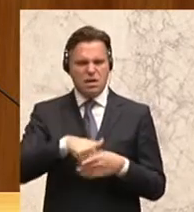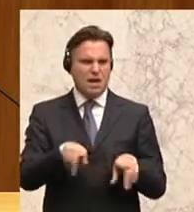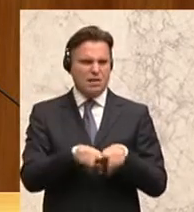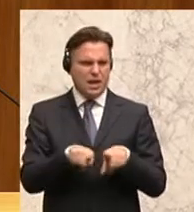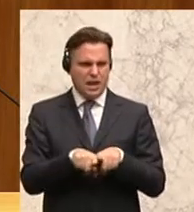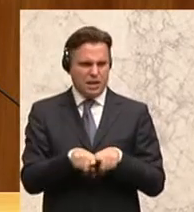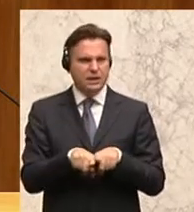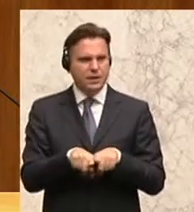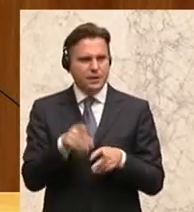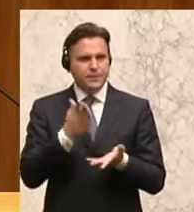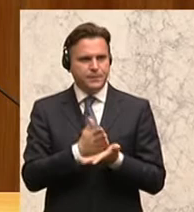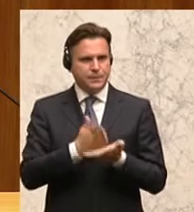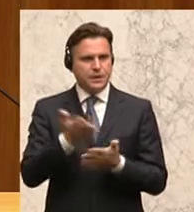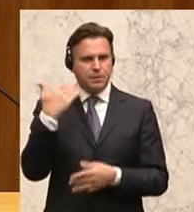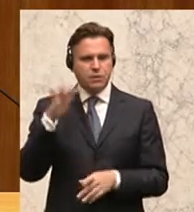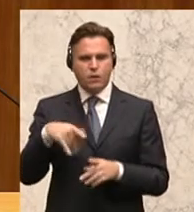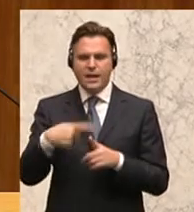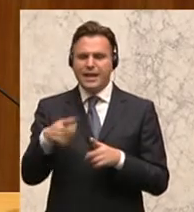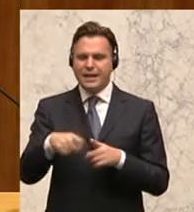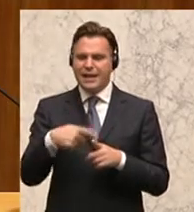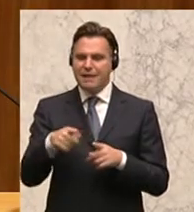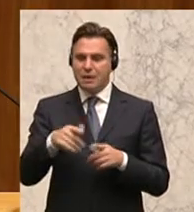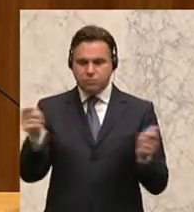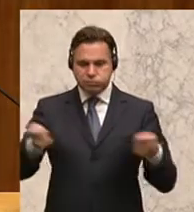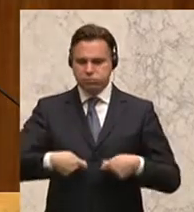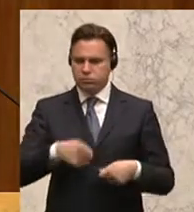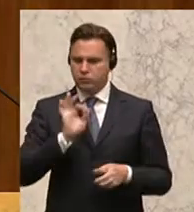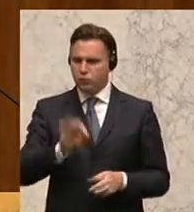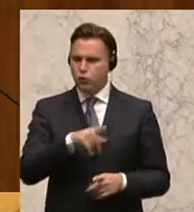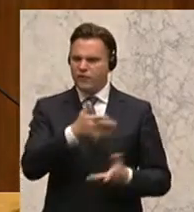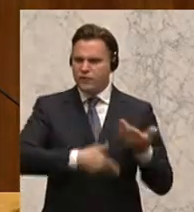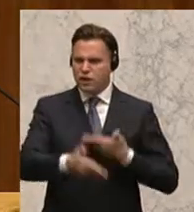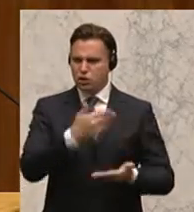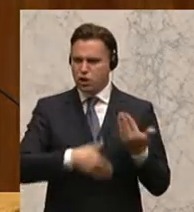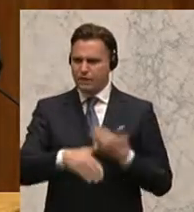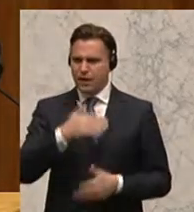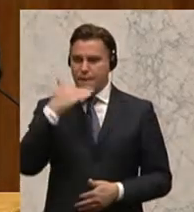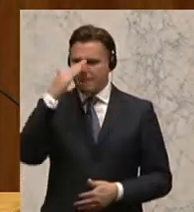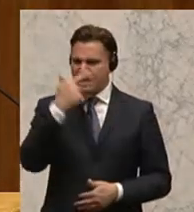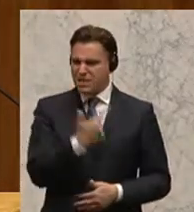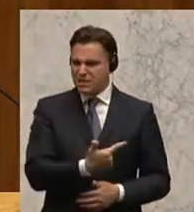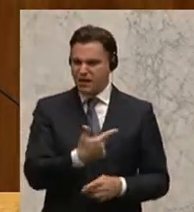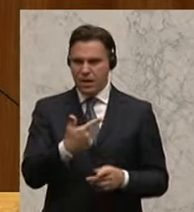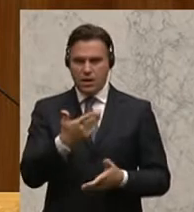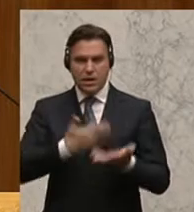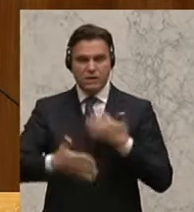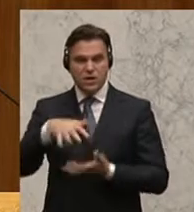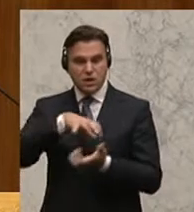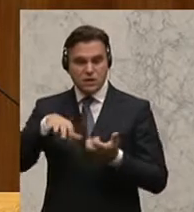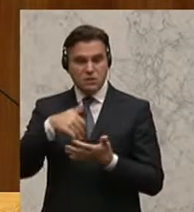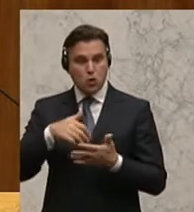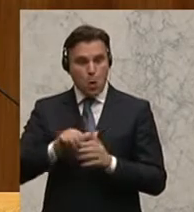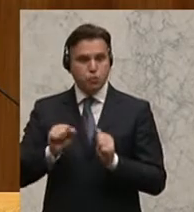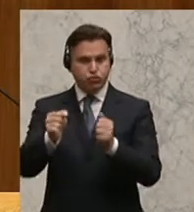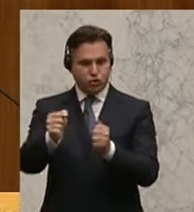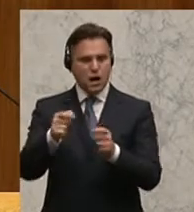eine dramatische Reduktion der Kreditmittel für die Wirtschaft gegeben bei Basel II. Es wurde die Wirtschaftskrise dadurch noch verstärkt. Ich befürchte, auch